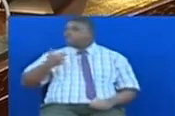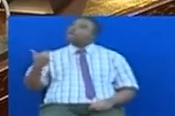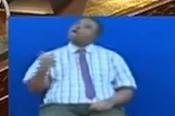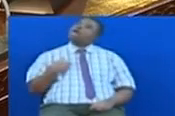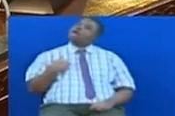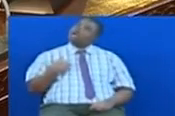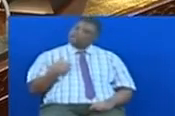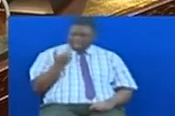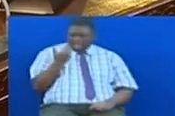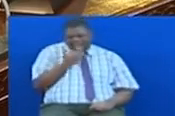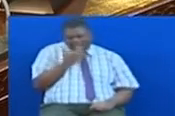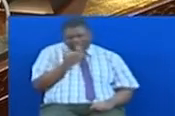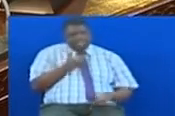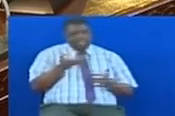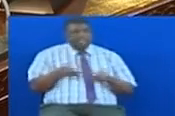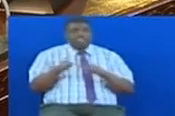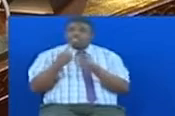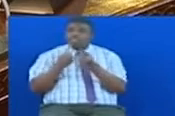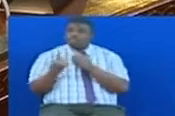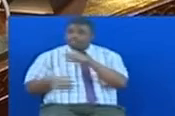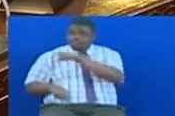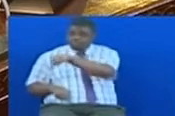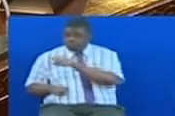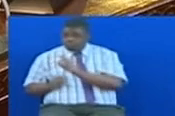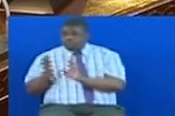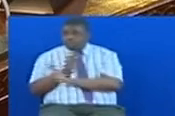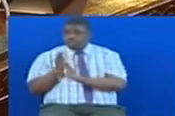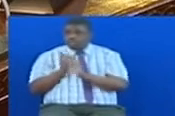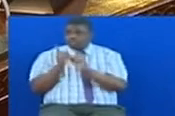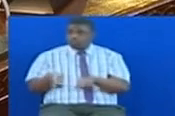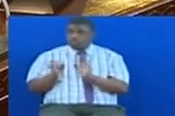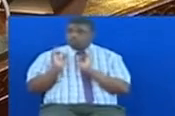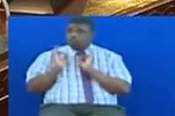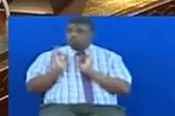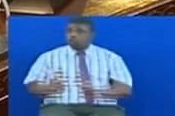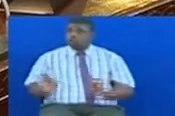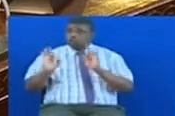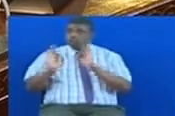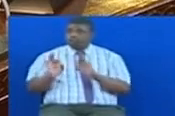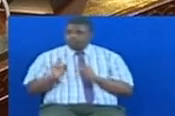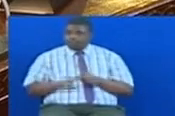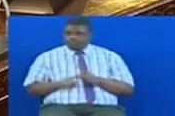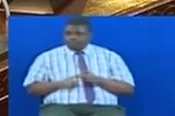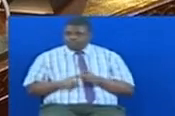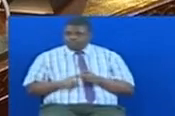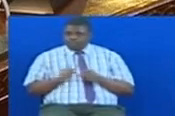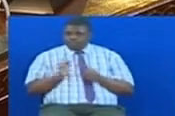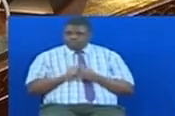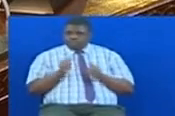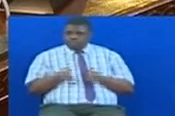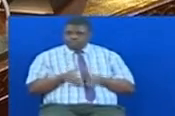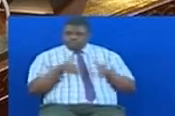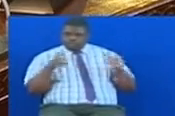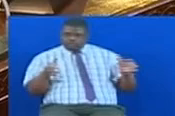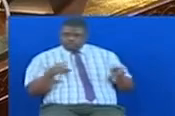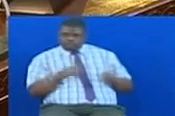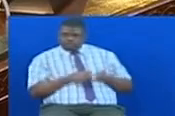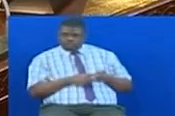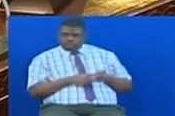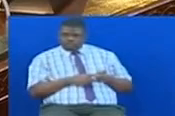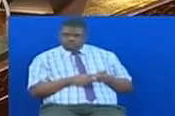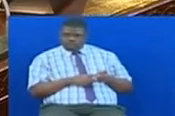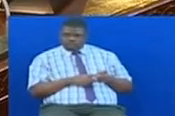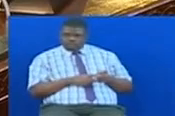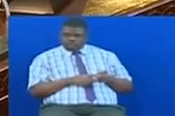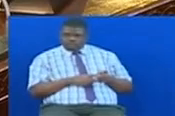ya wamekuwa wakisema hivyo kwamba kwa kweli hali zao zimekuwa nzuri sana. Kubwa ambalo ninaomba niweze kulizungumza mheshimiwa naibu